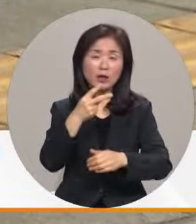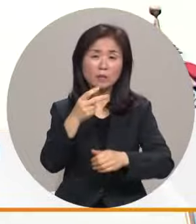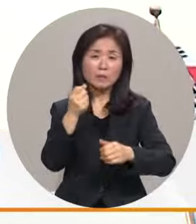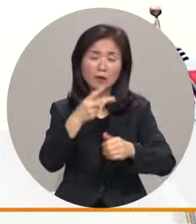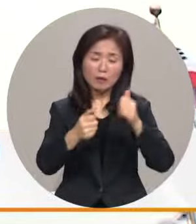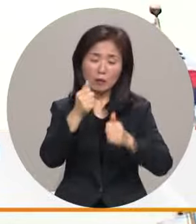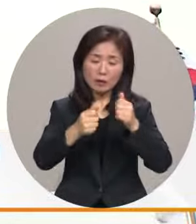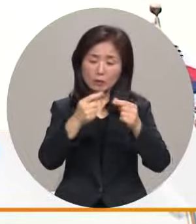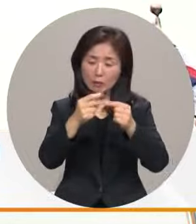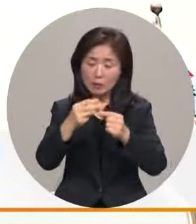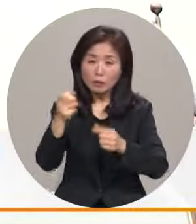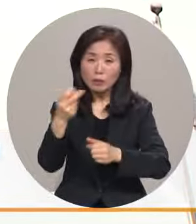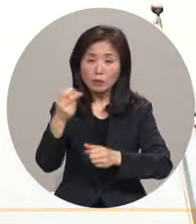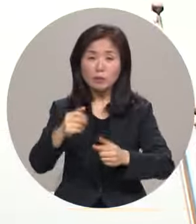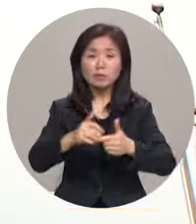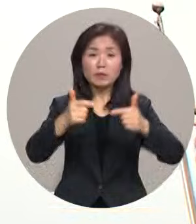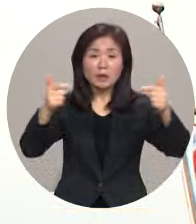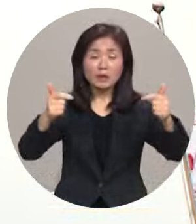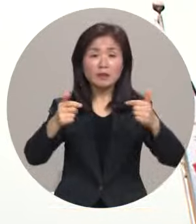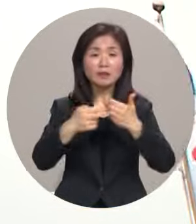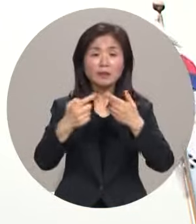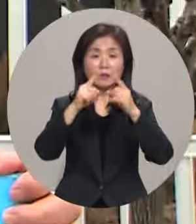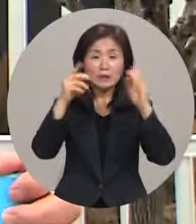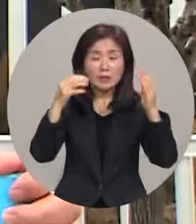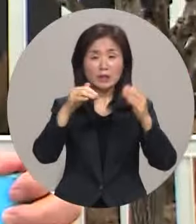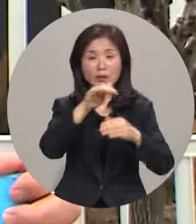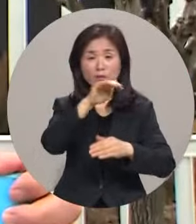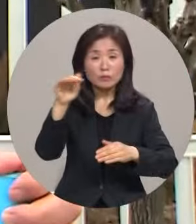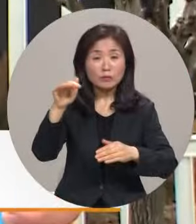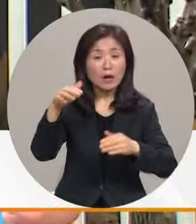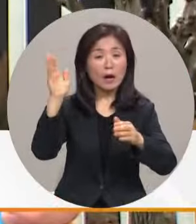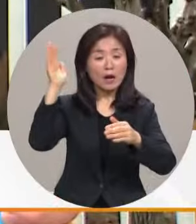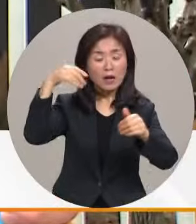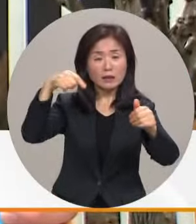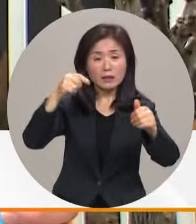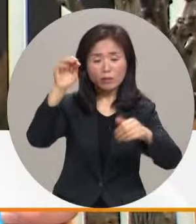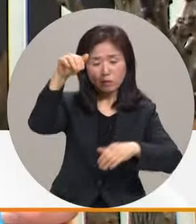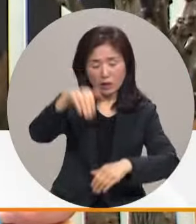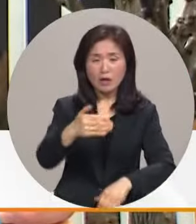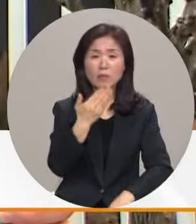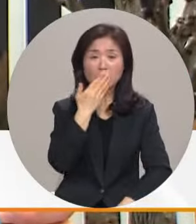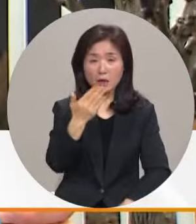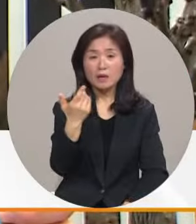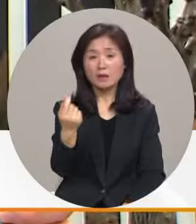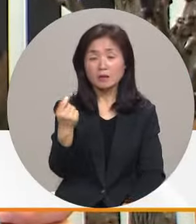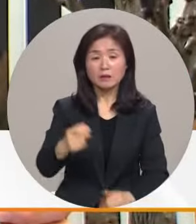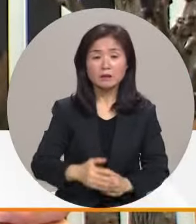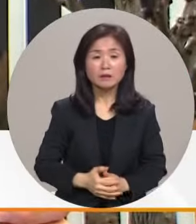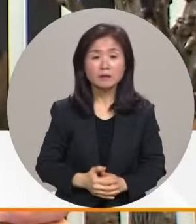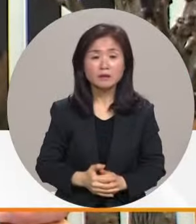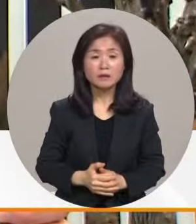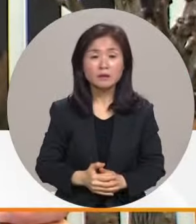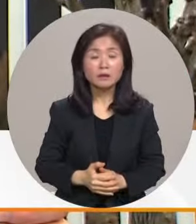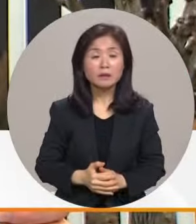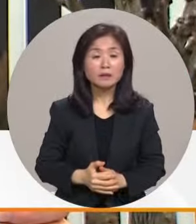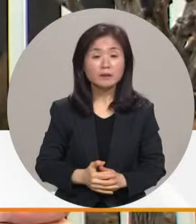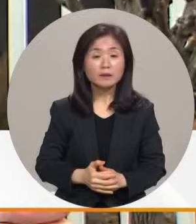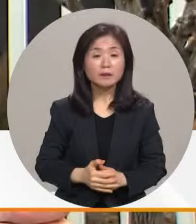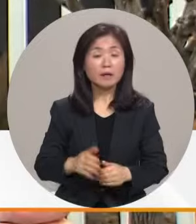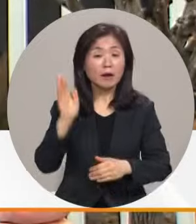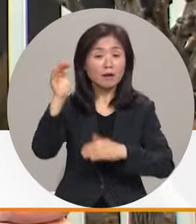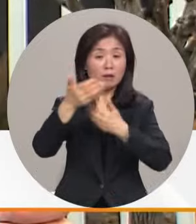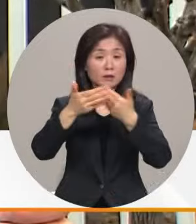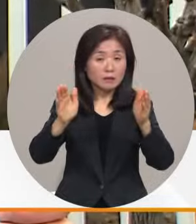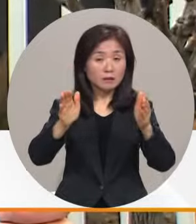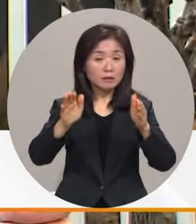떨어뜨릴 수 있다는 주장입니다 단지 강의실책상 몇개 상 몇개를다고 해서 해결될